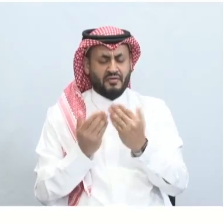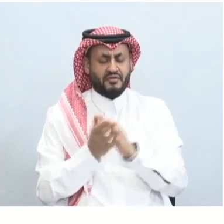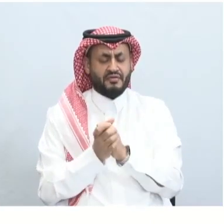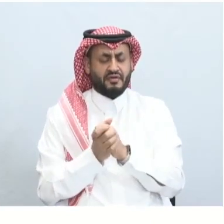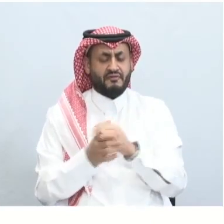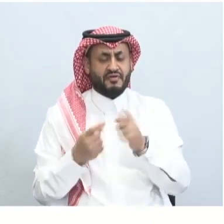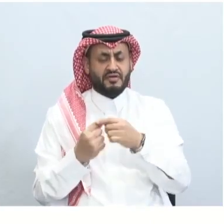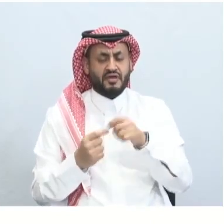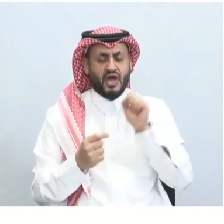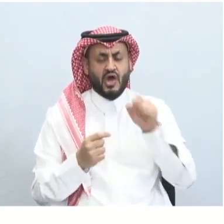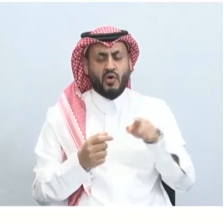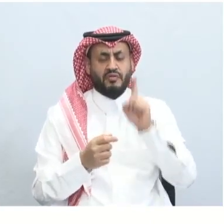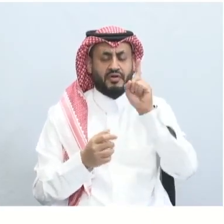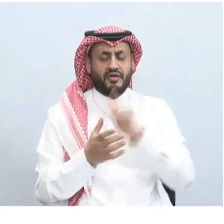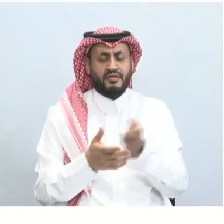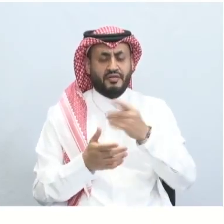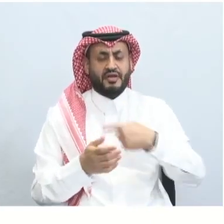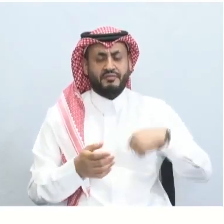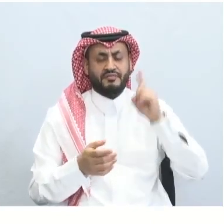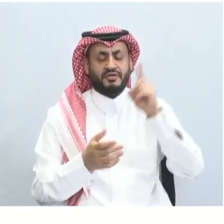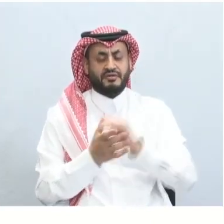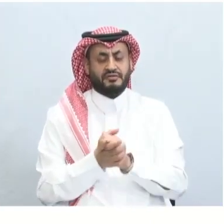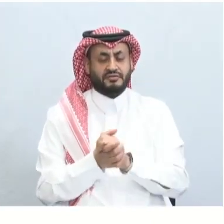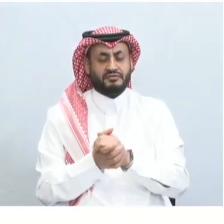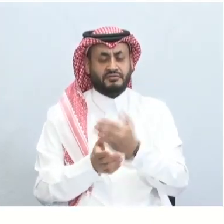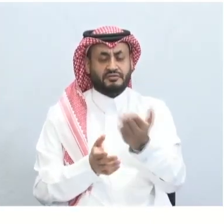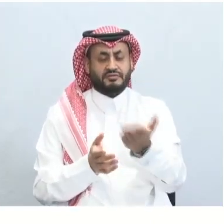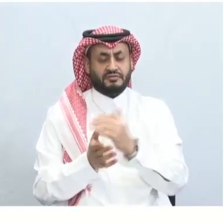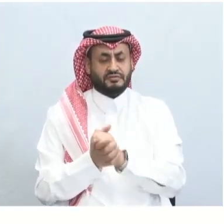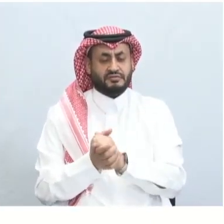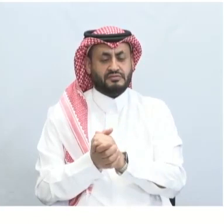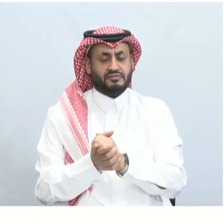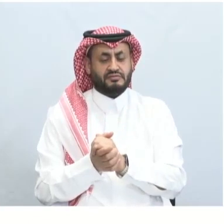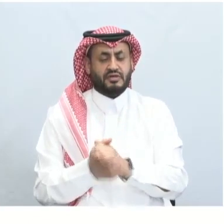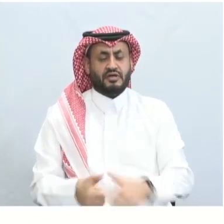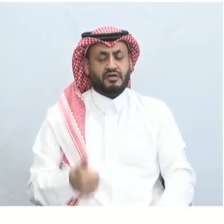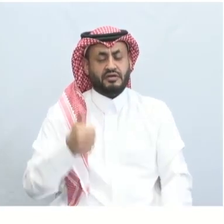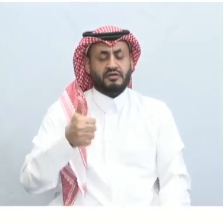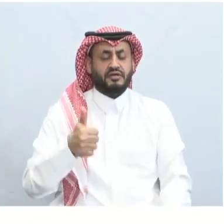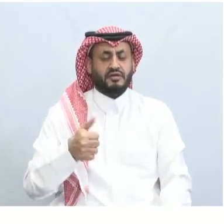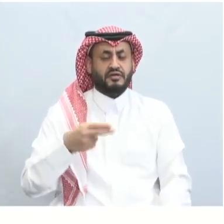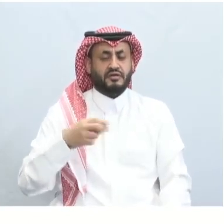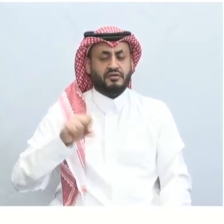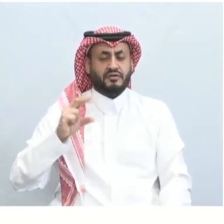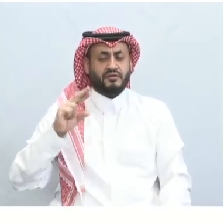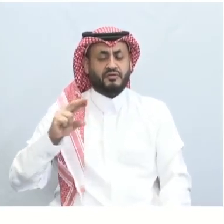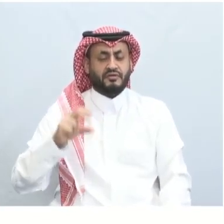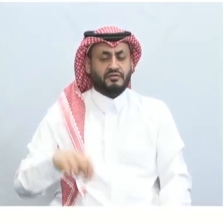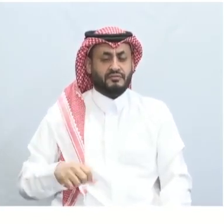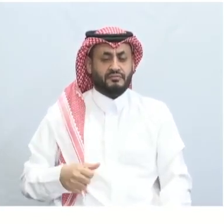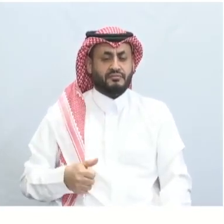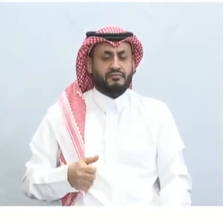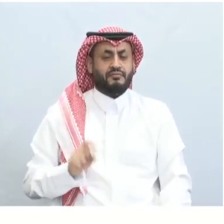يتعوذ بالله وان يبسمل فمعنى الاستعاذه ما معنى الاستعاذه وما معنى البسمله ما معنى